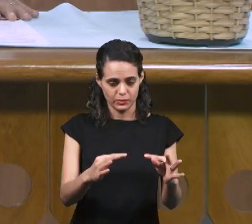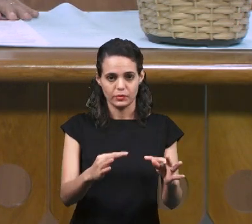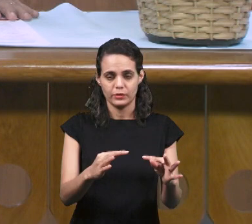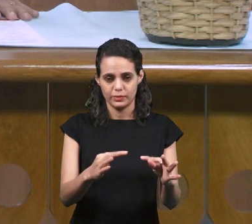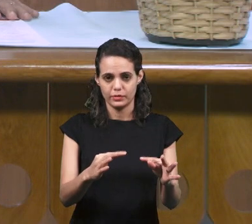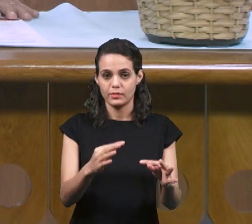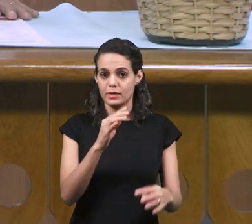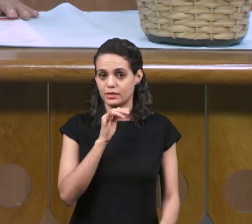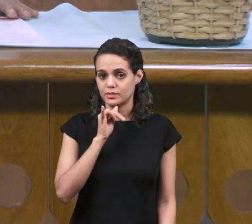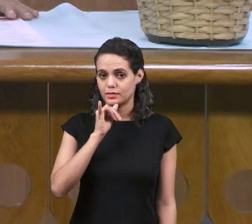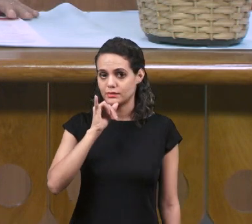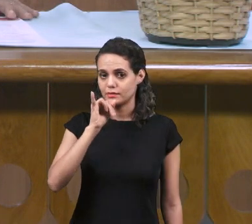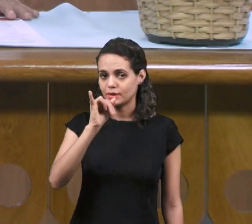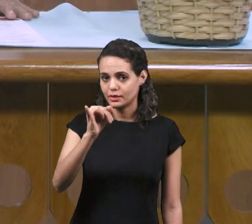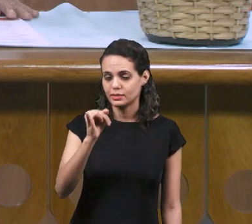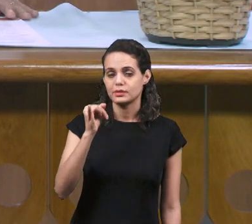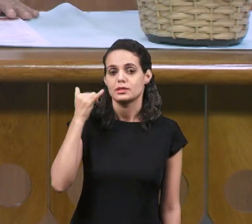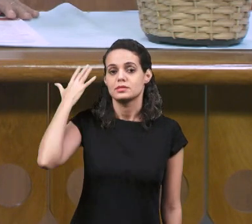la parole,